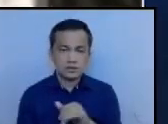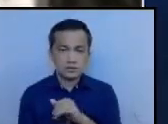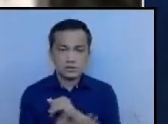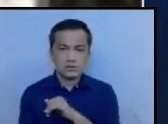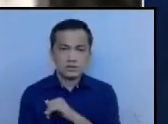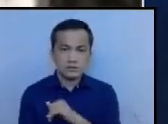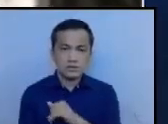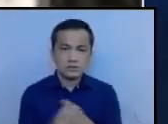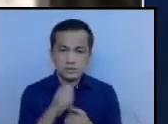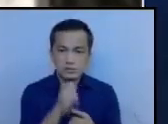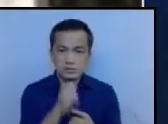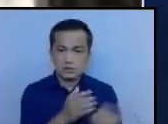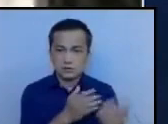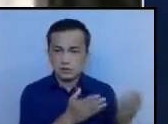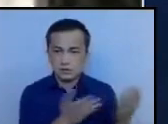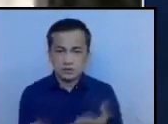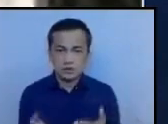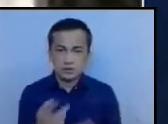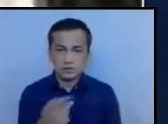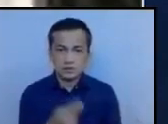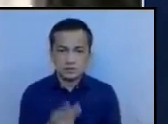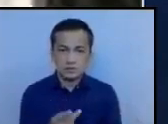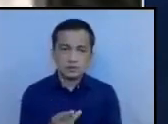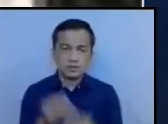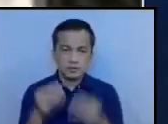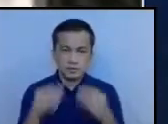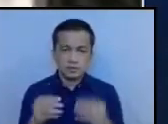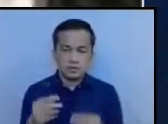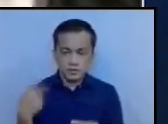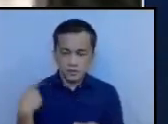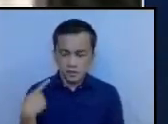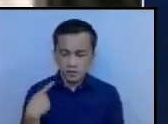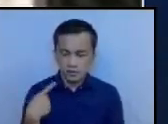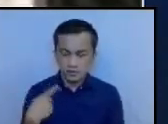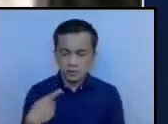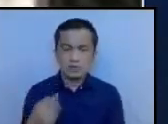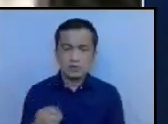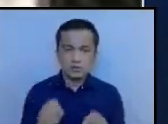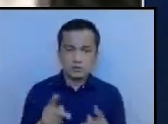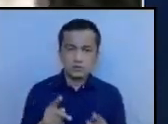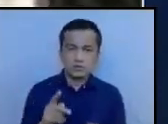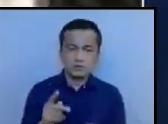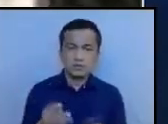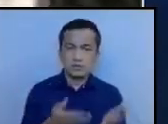bring their production to the market. Sana magkaroon ng opportunity, madala na nila ako.